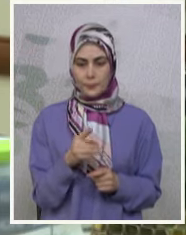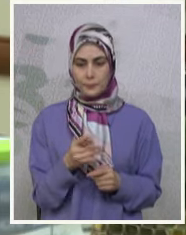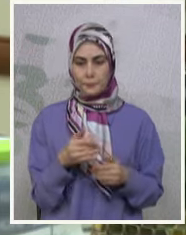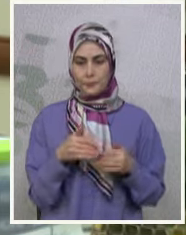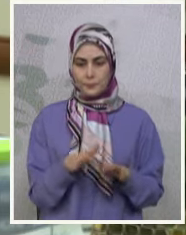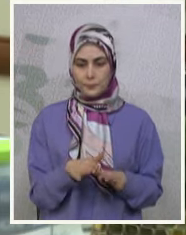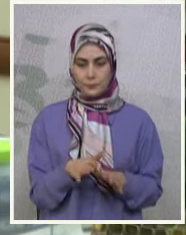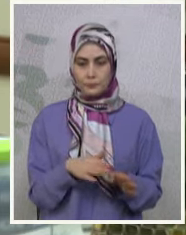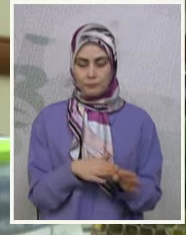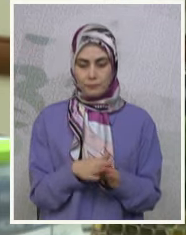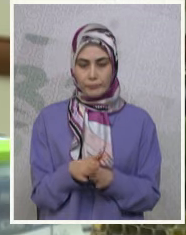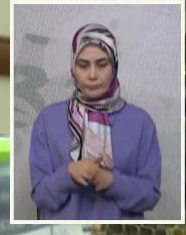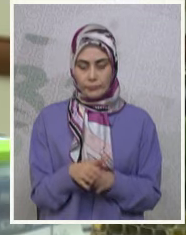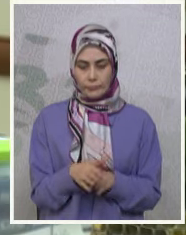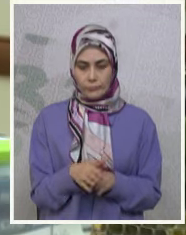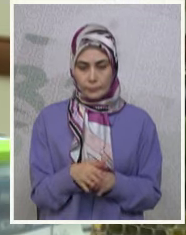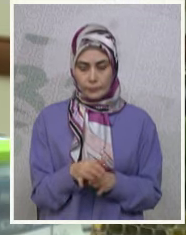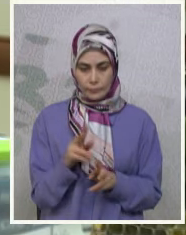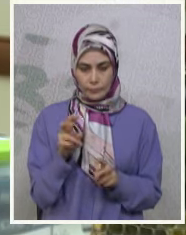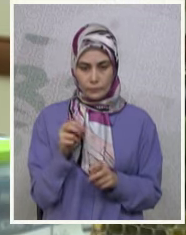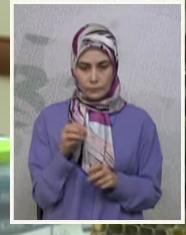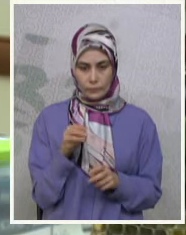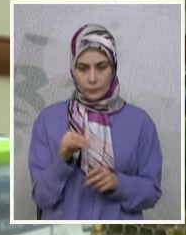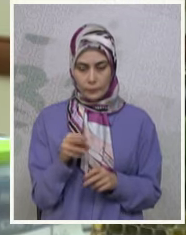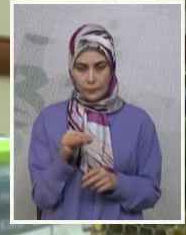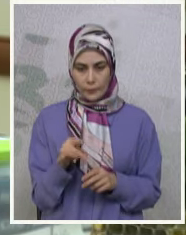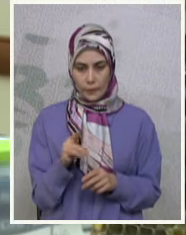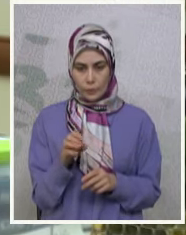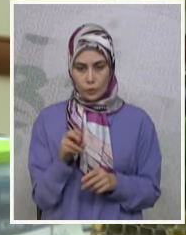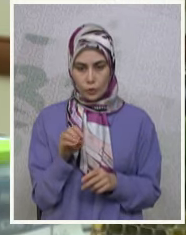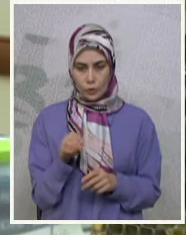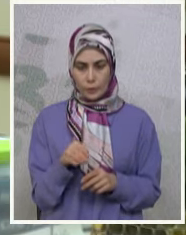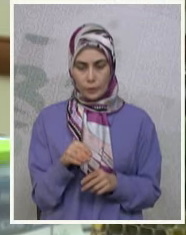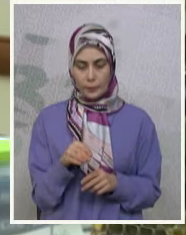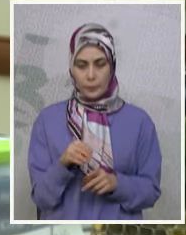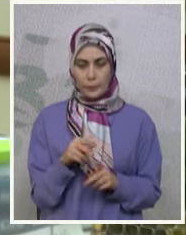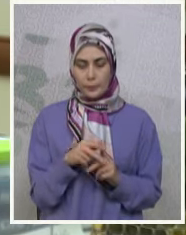решили полностью в части мер бюджетного принуждения.